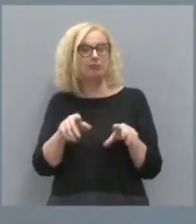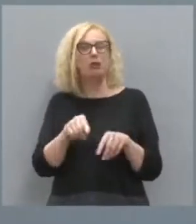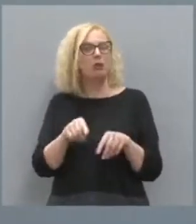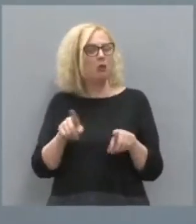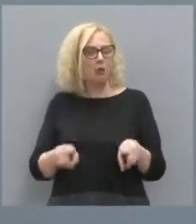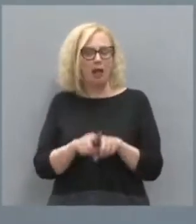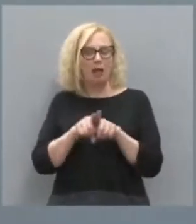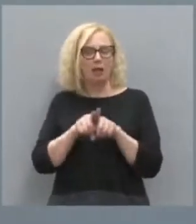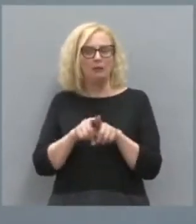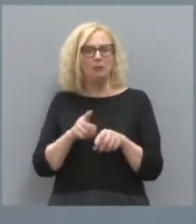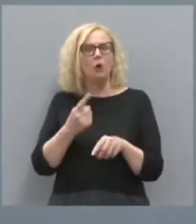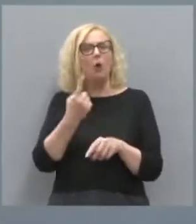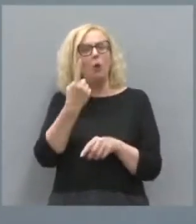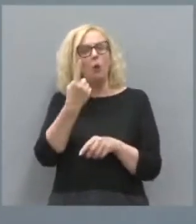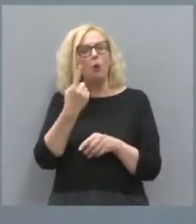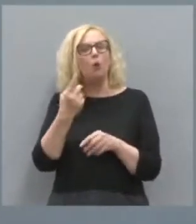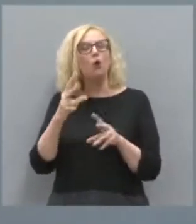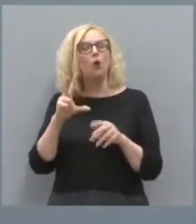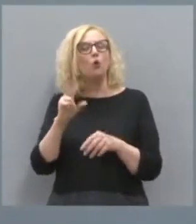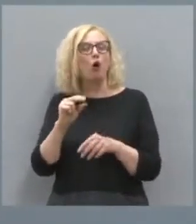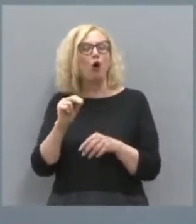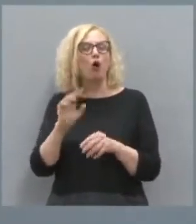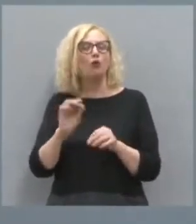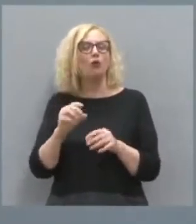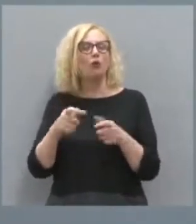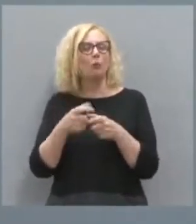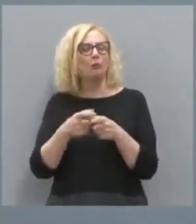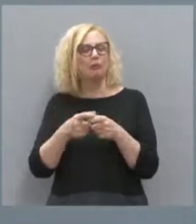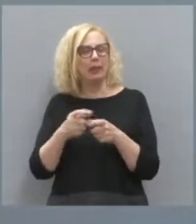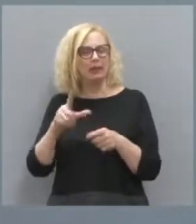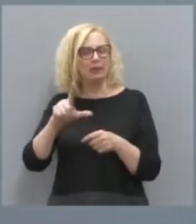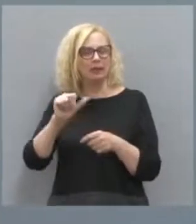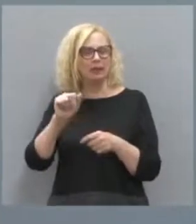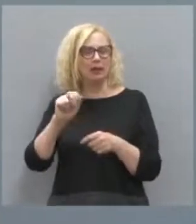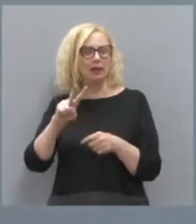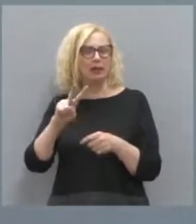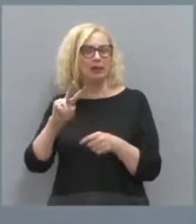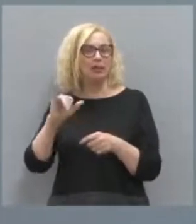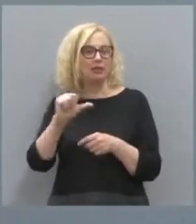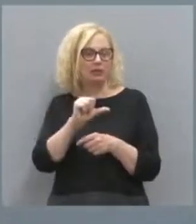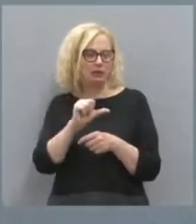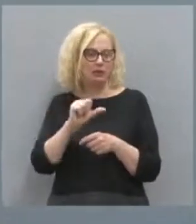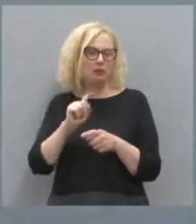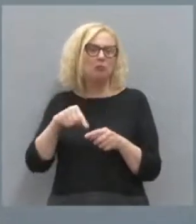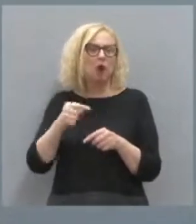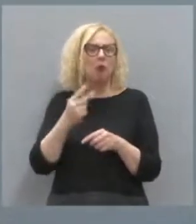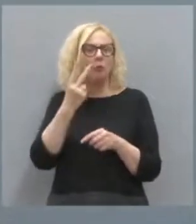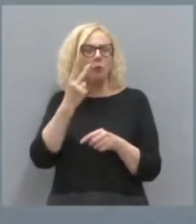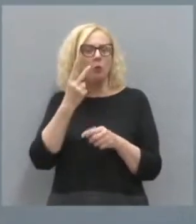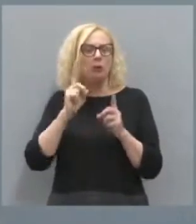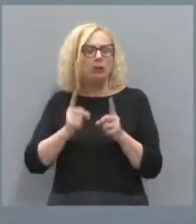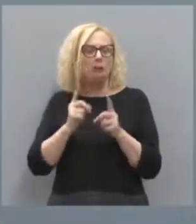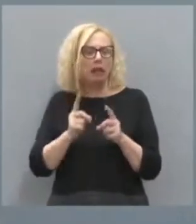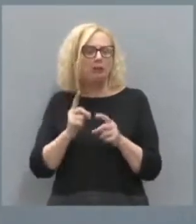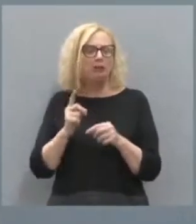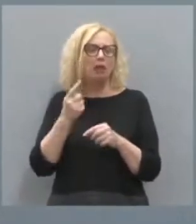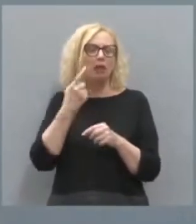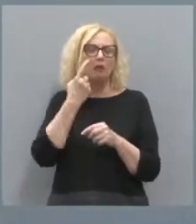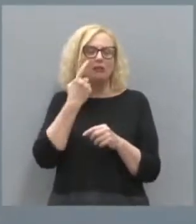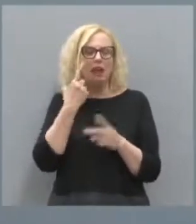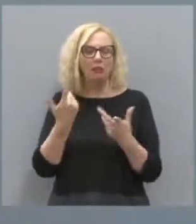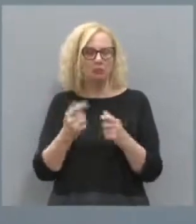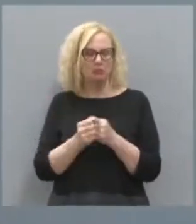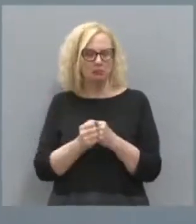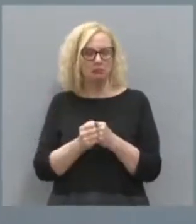previsto un nuovo alla vis è però adesso valuteremo giorno per giorno anche sulla base delle disponibilità che